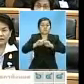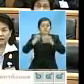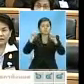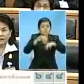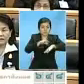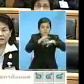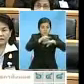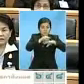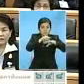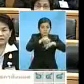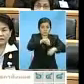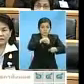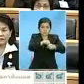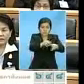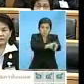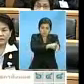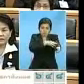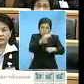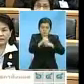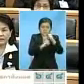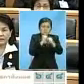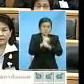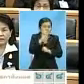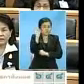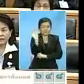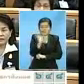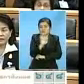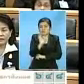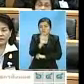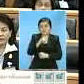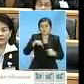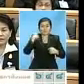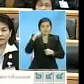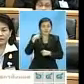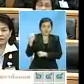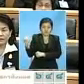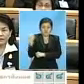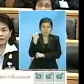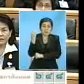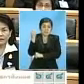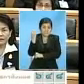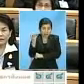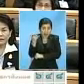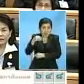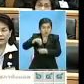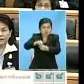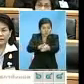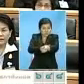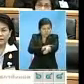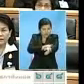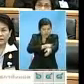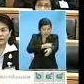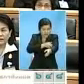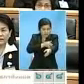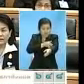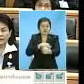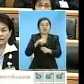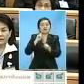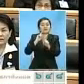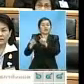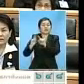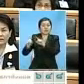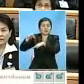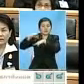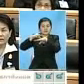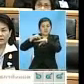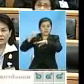ปีบุคคลใดก็ตามที่มีอาชีพมีอำนาจมากๆและอยู่ในเวลามากๆเขาเหล่านั้นจะ